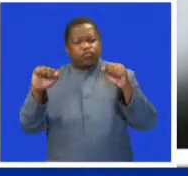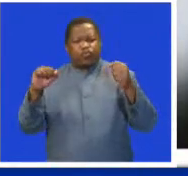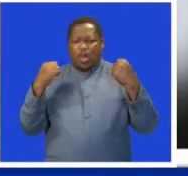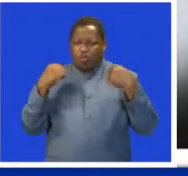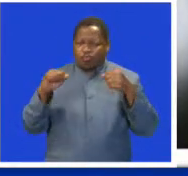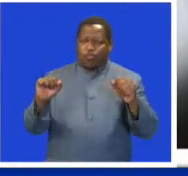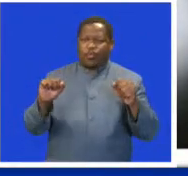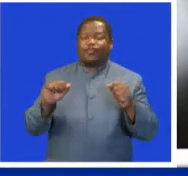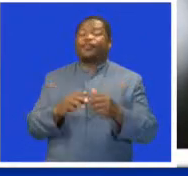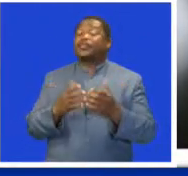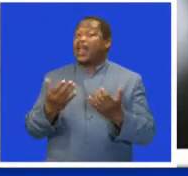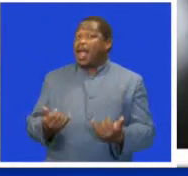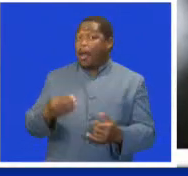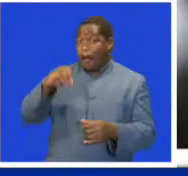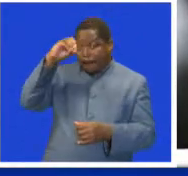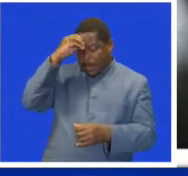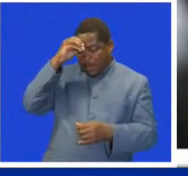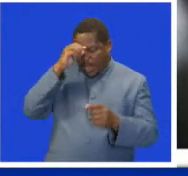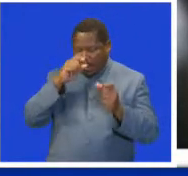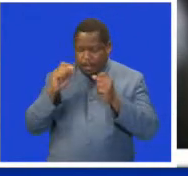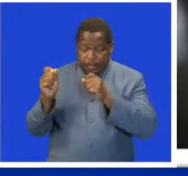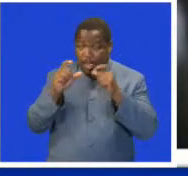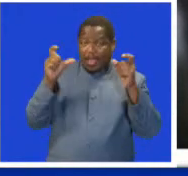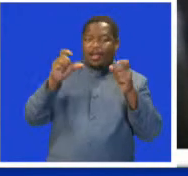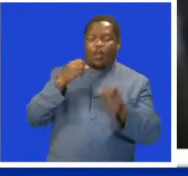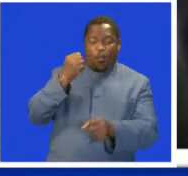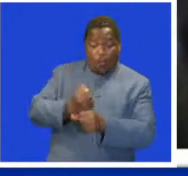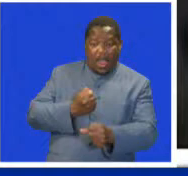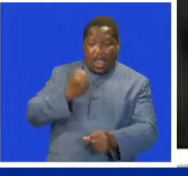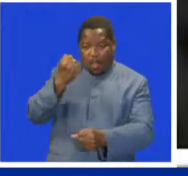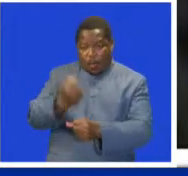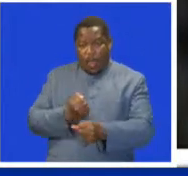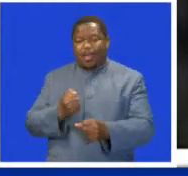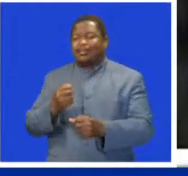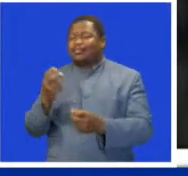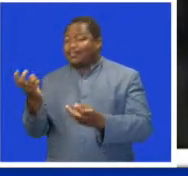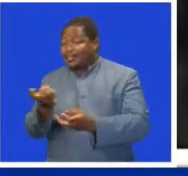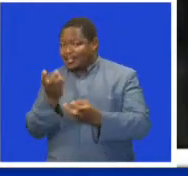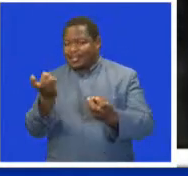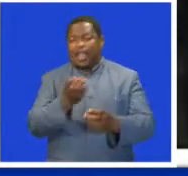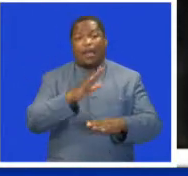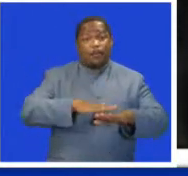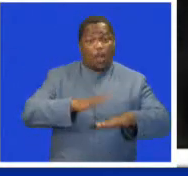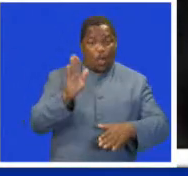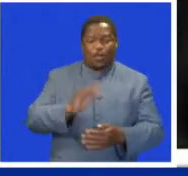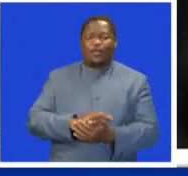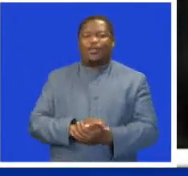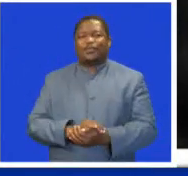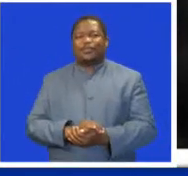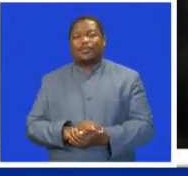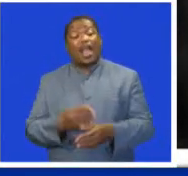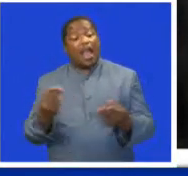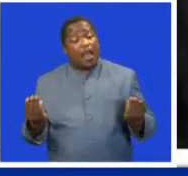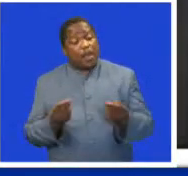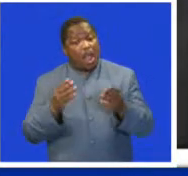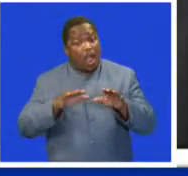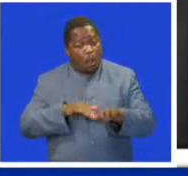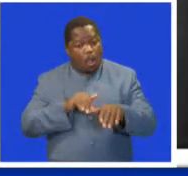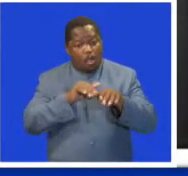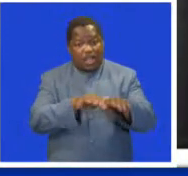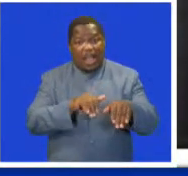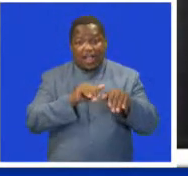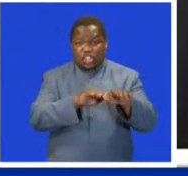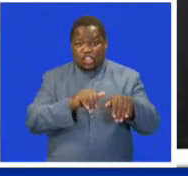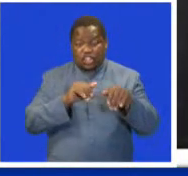iFrance Intelligence nabo bathathe sinyathelo ngalendzaba. Banikati bemahashi eveni laseFrance bakhathatekile